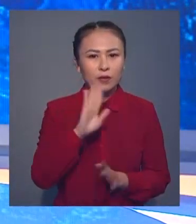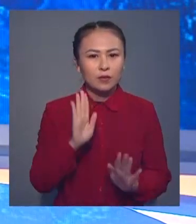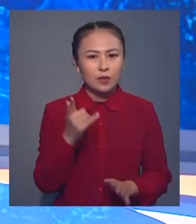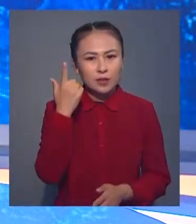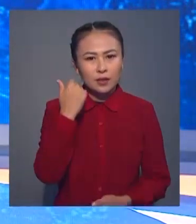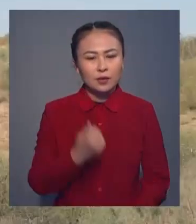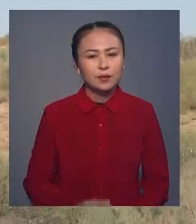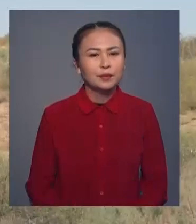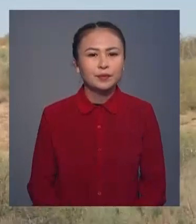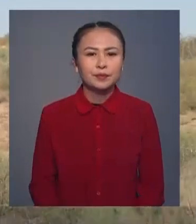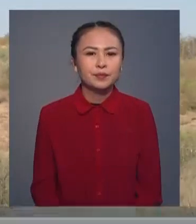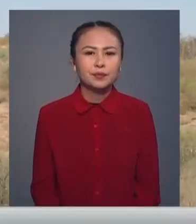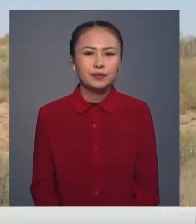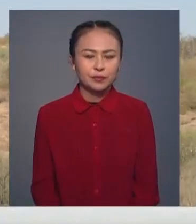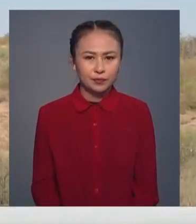біледі.